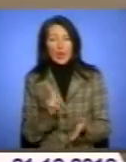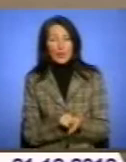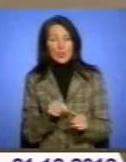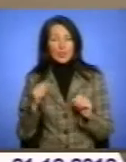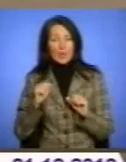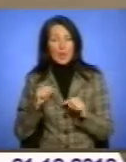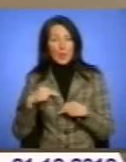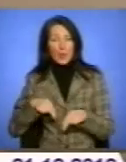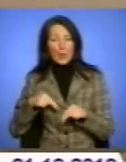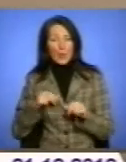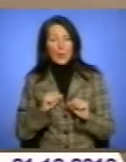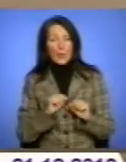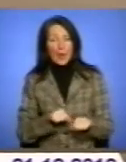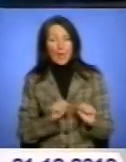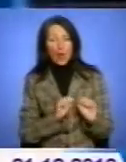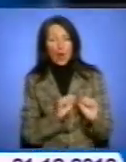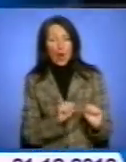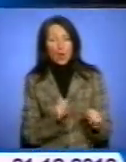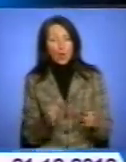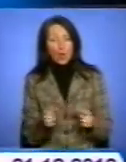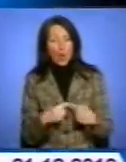інших органів у боротьбі зі злочинністю.